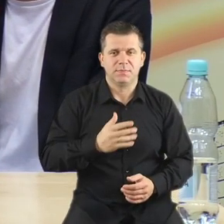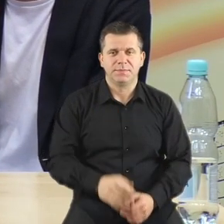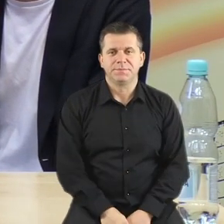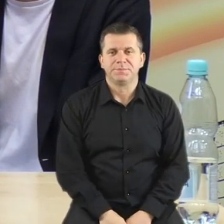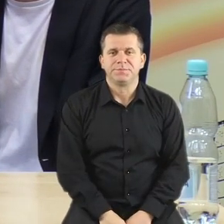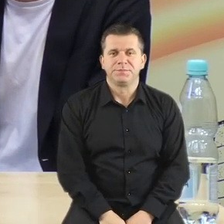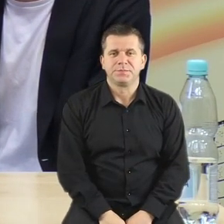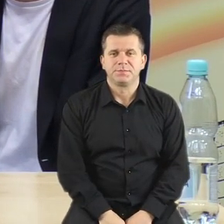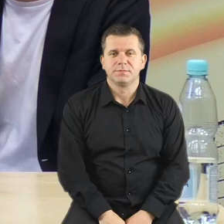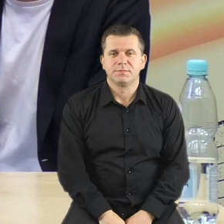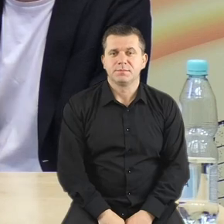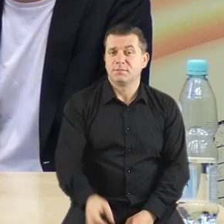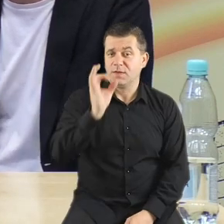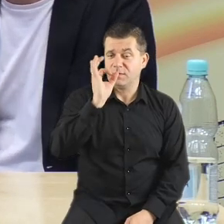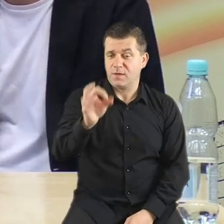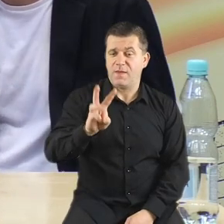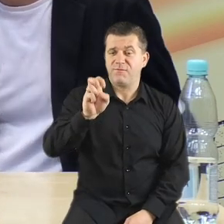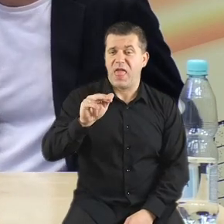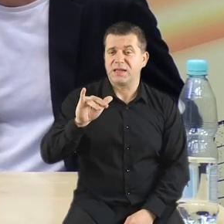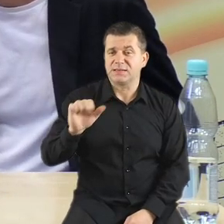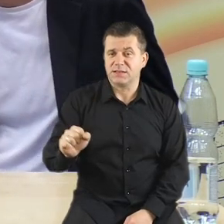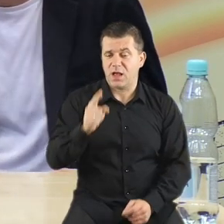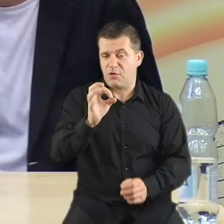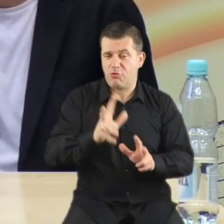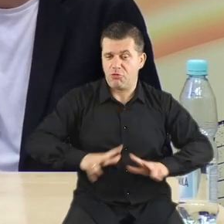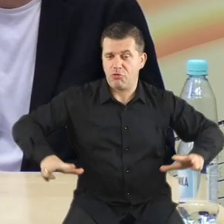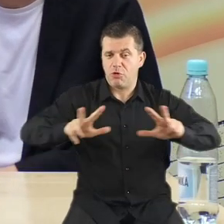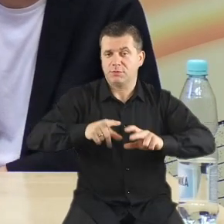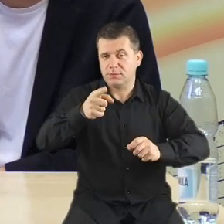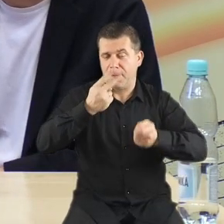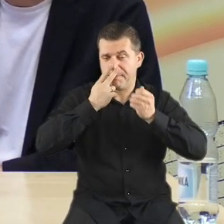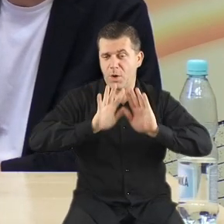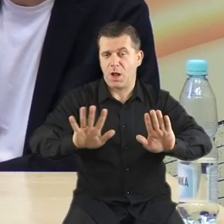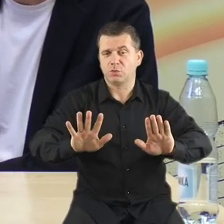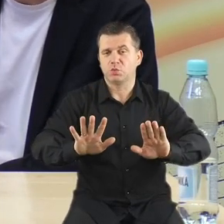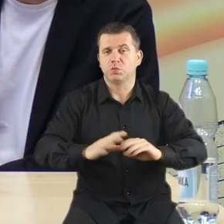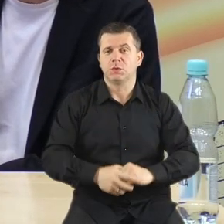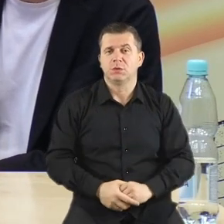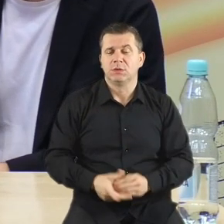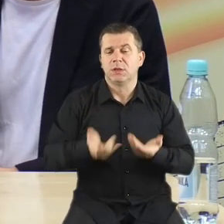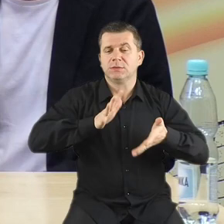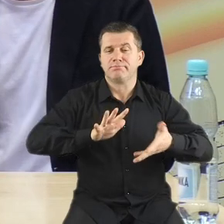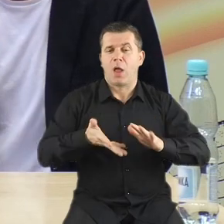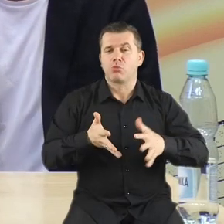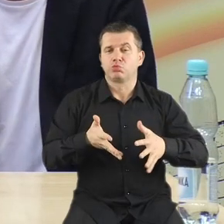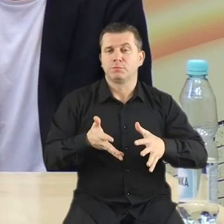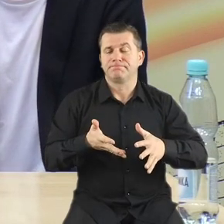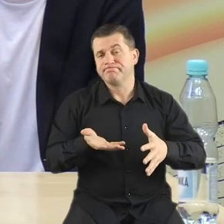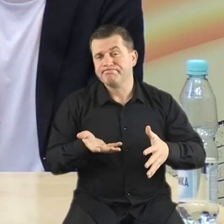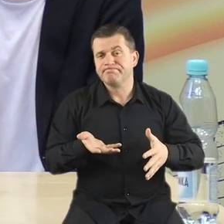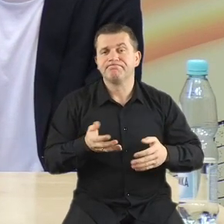fikcyjna przecież. Tą swoją wersję rodziny prezentuje pan w sposób taki,